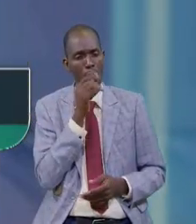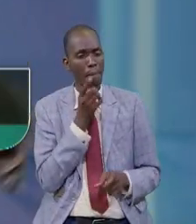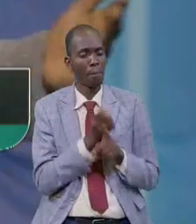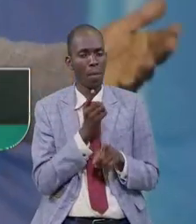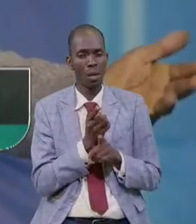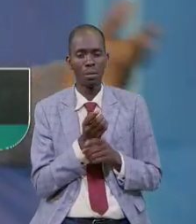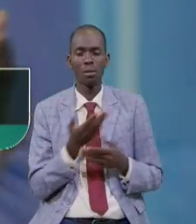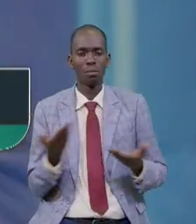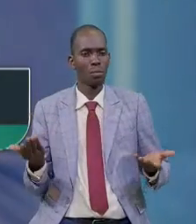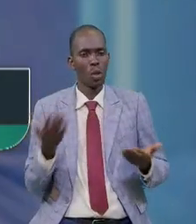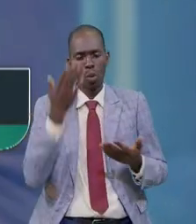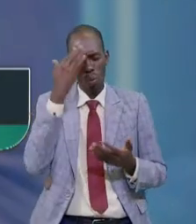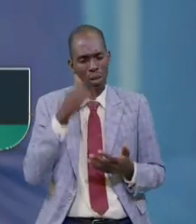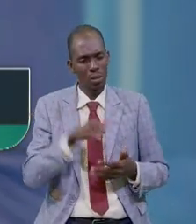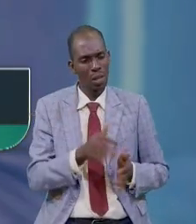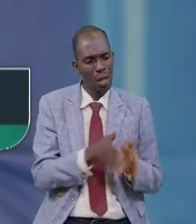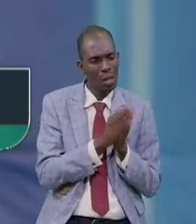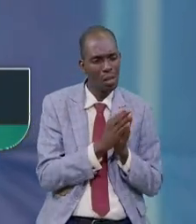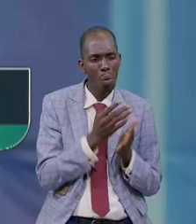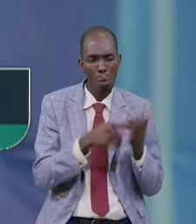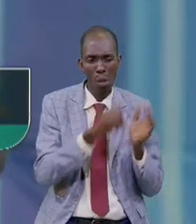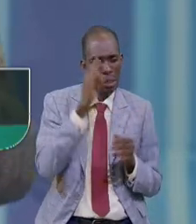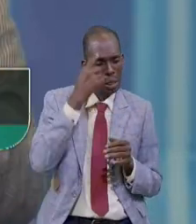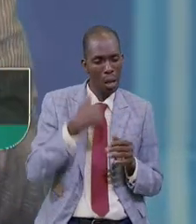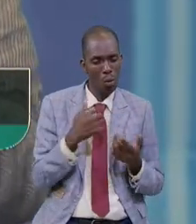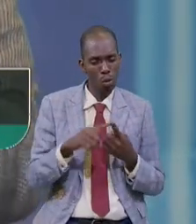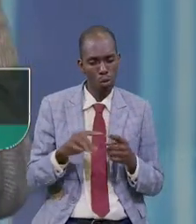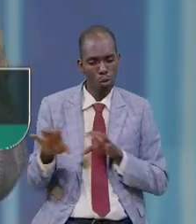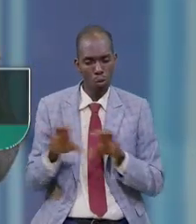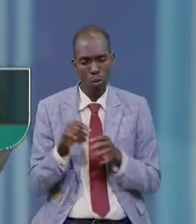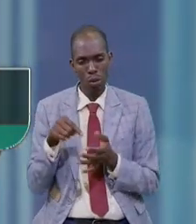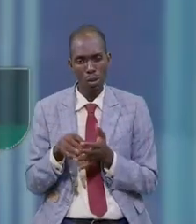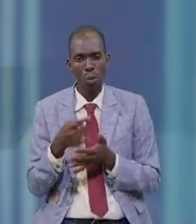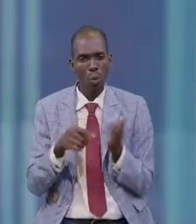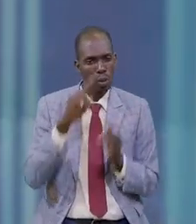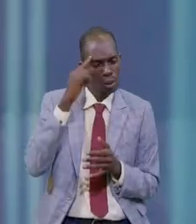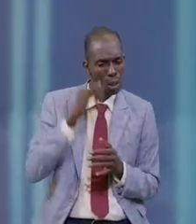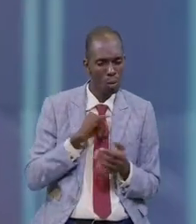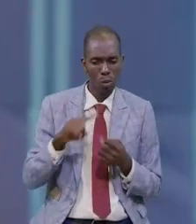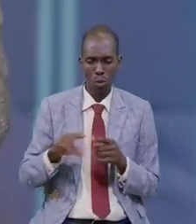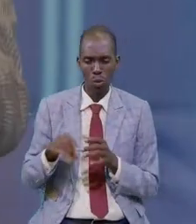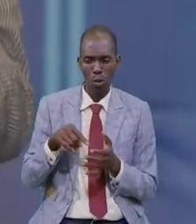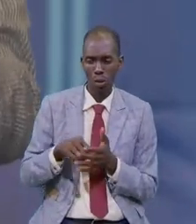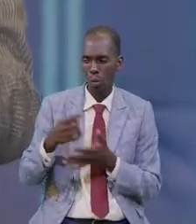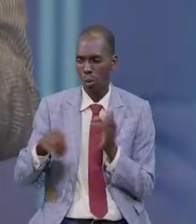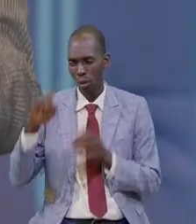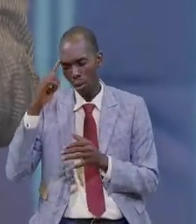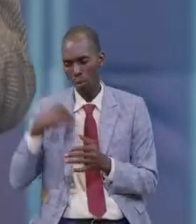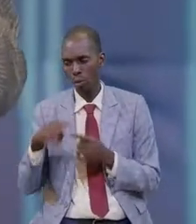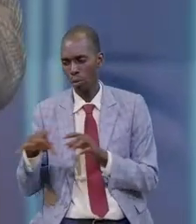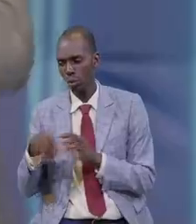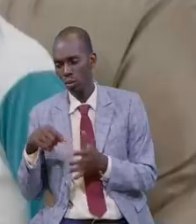vais là-bas qu'est-ce que toi tu penses je veux prendre ma position hein qu'est-ce que toi tu penses je vais me distinguer je vais me